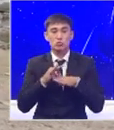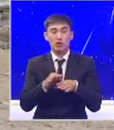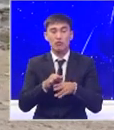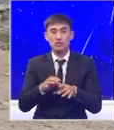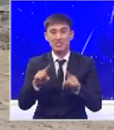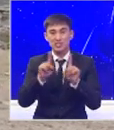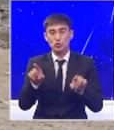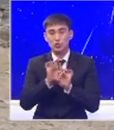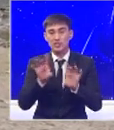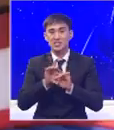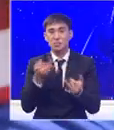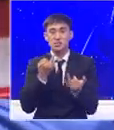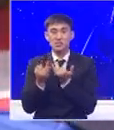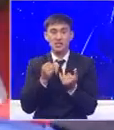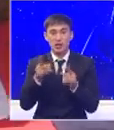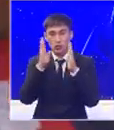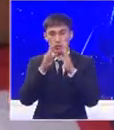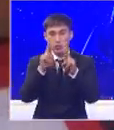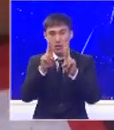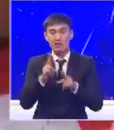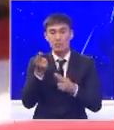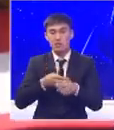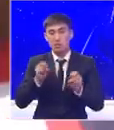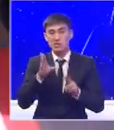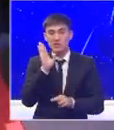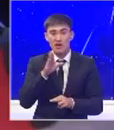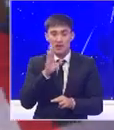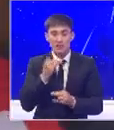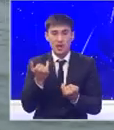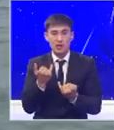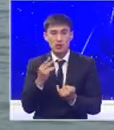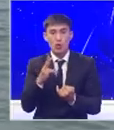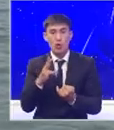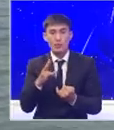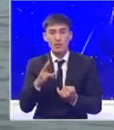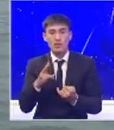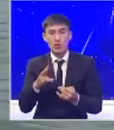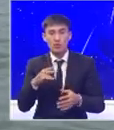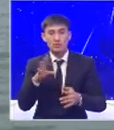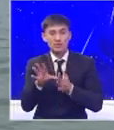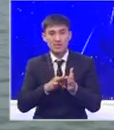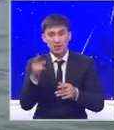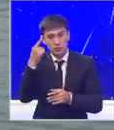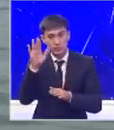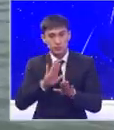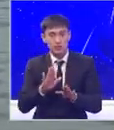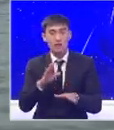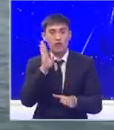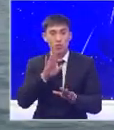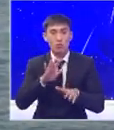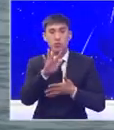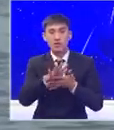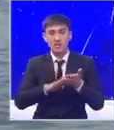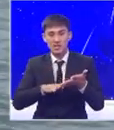проводятся инструктажи И Беседы о соблюдении правил безопасности на воде Однако голосу разума внемлют Не все и водная стихия